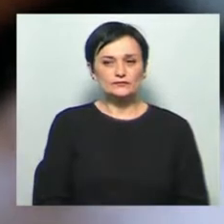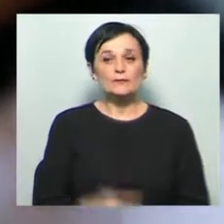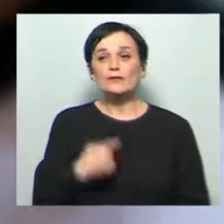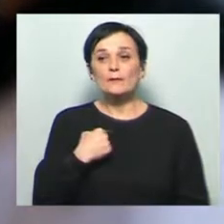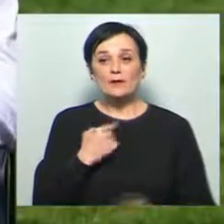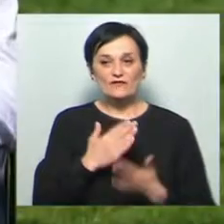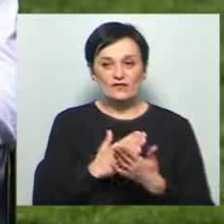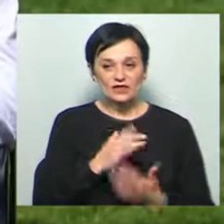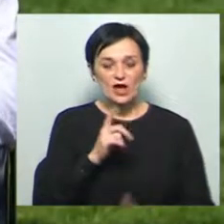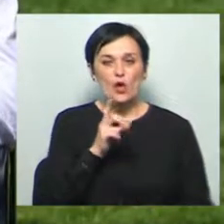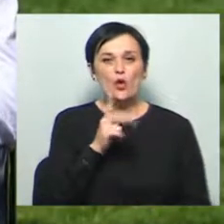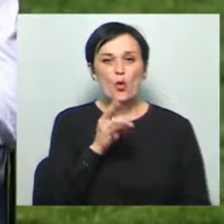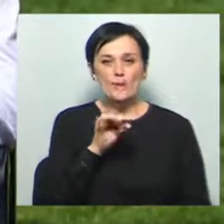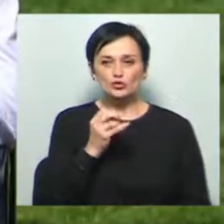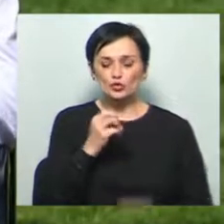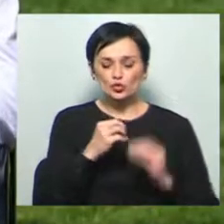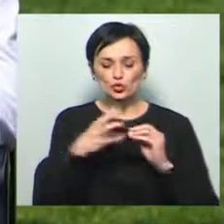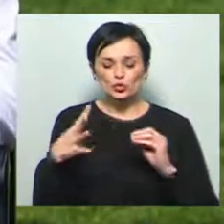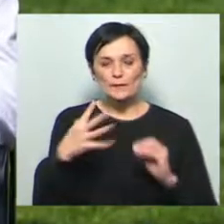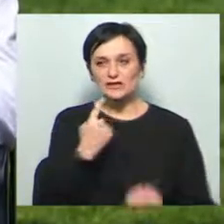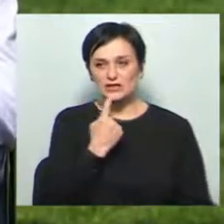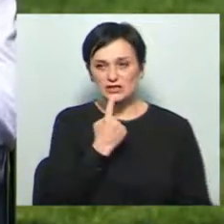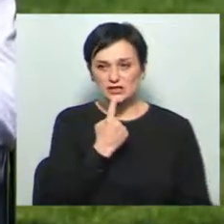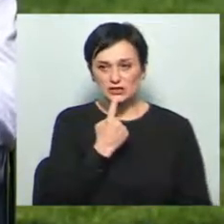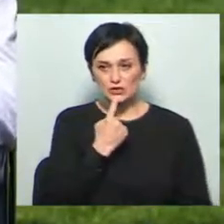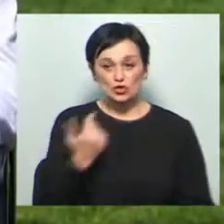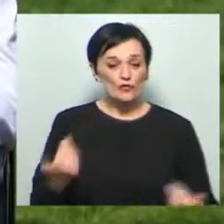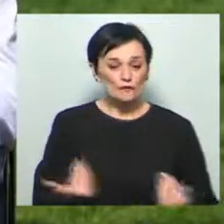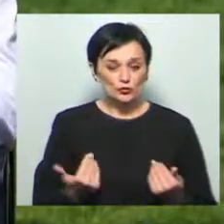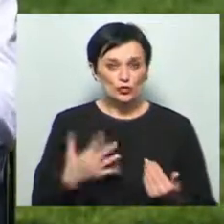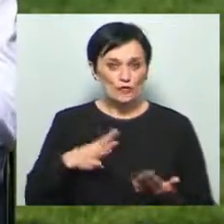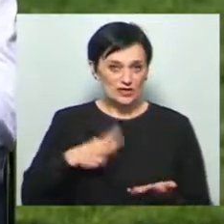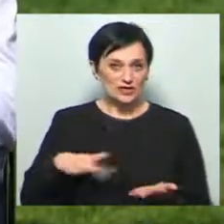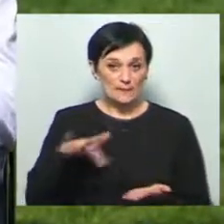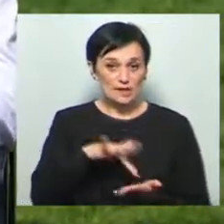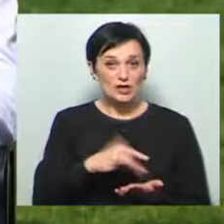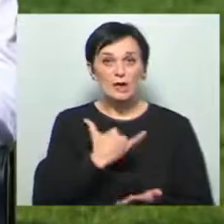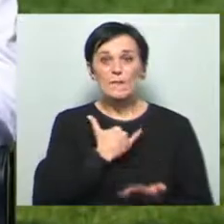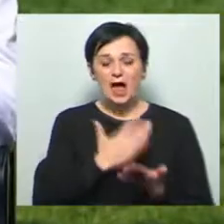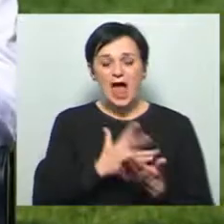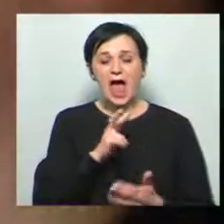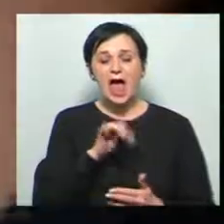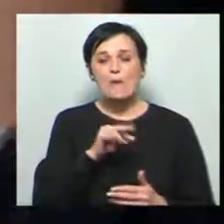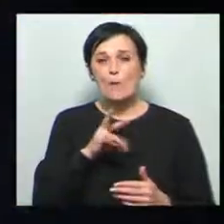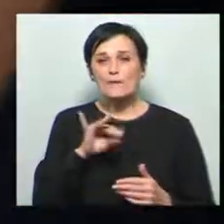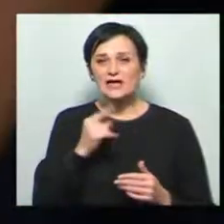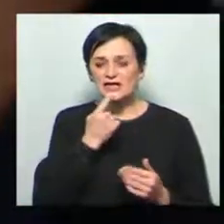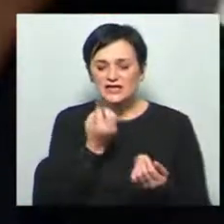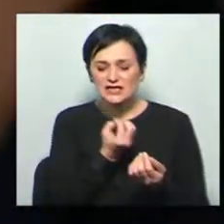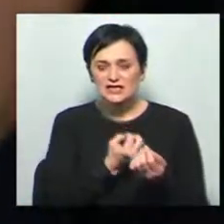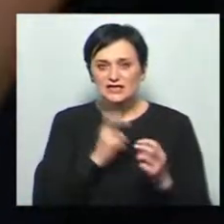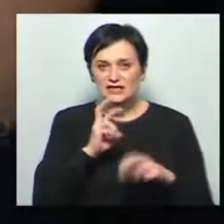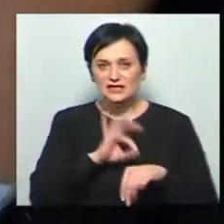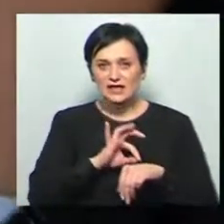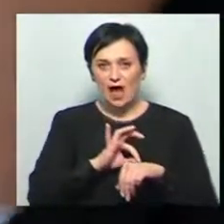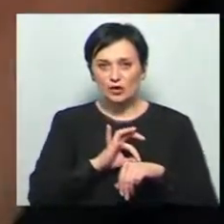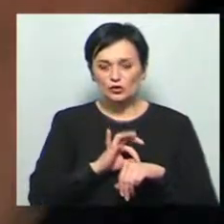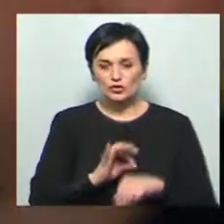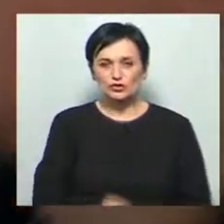მე ვარ ენდი ტოდიაშვილი, 15 წლის, ცხოვრობ თბილისში და მაქვს ჰემოფილიის დიაგნოზი.